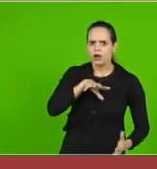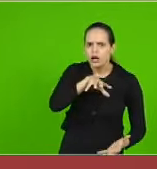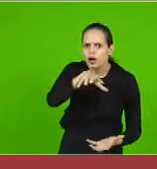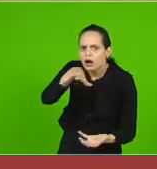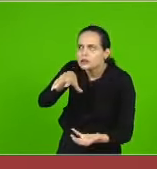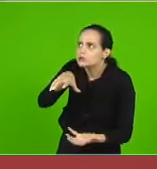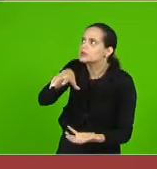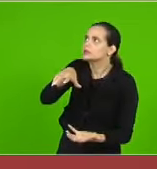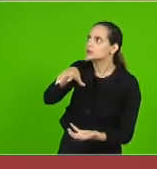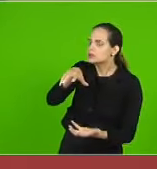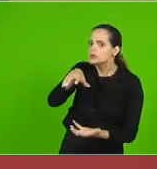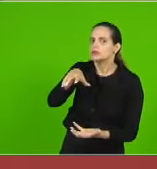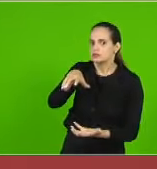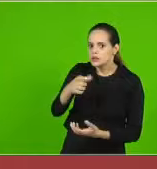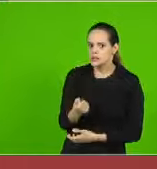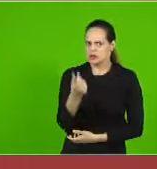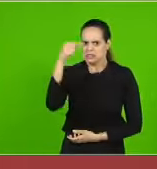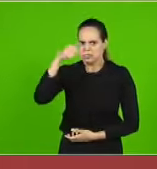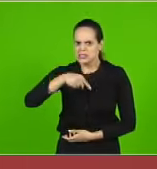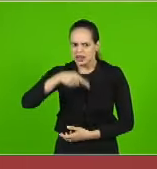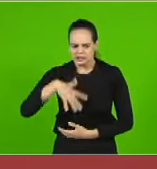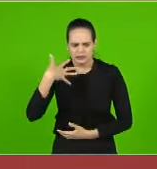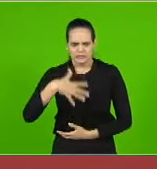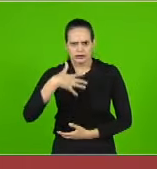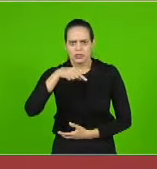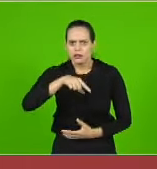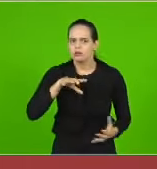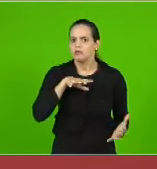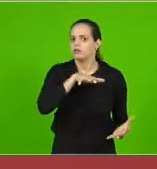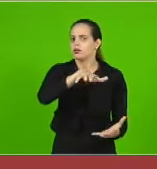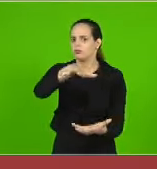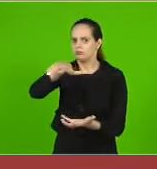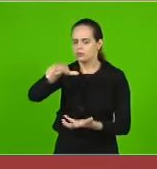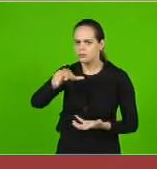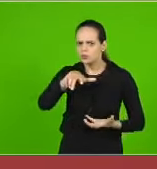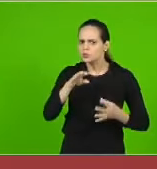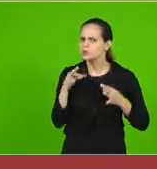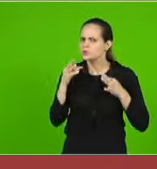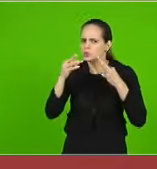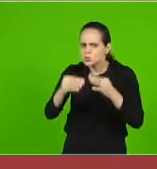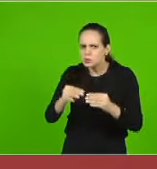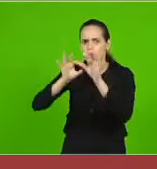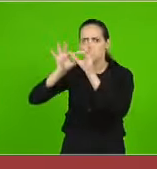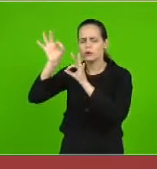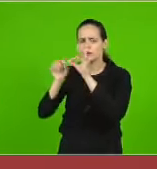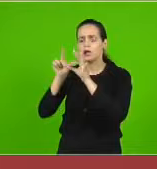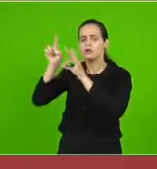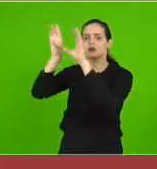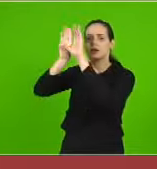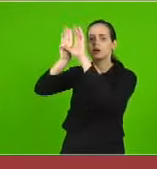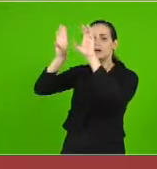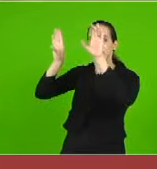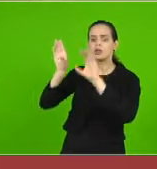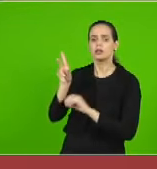относящаяся к моменту странному для мира. Что-то странное в мире произойдет. Вся вечность, она